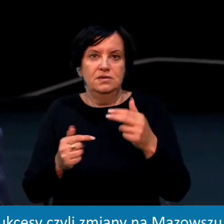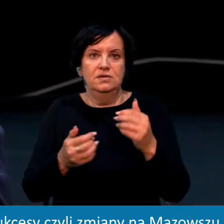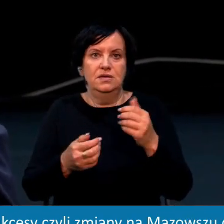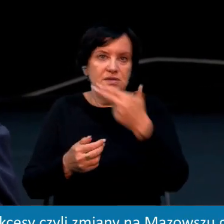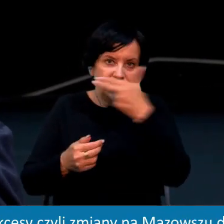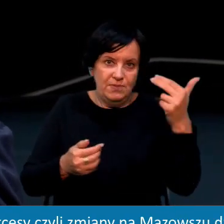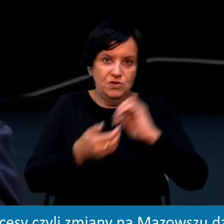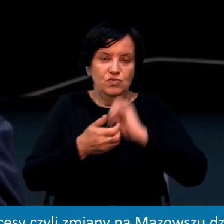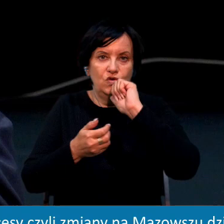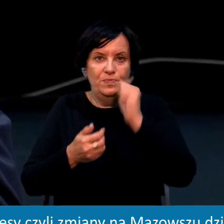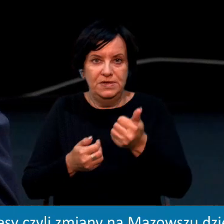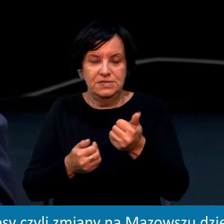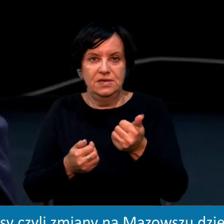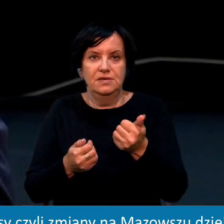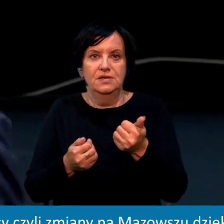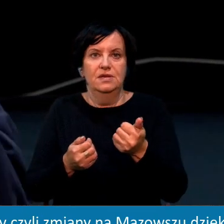o tym